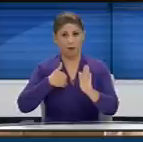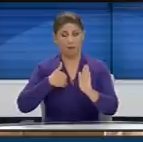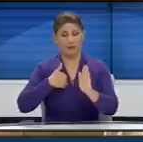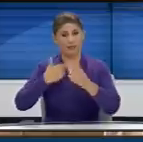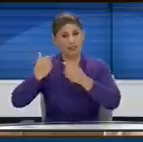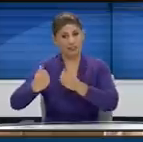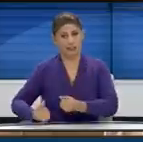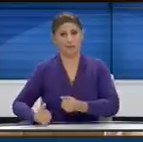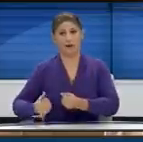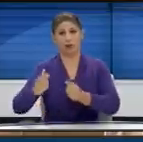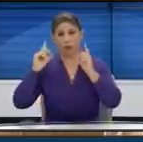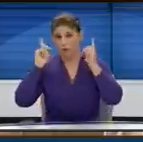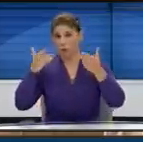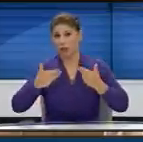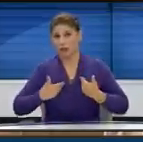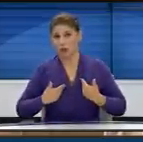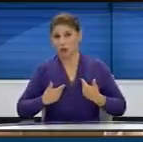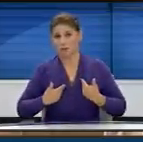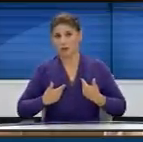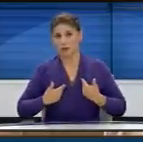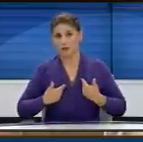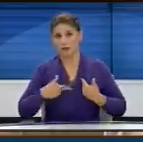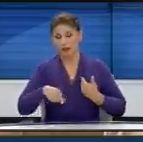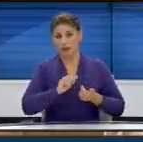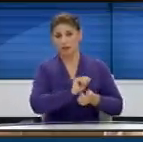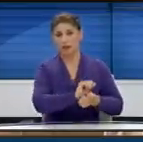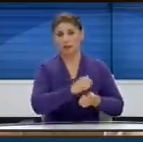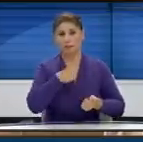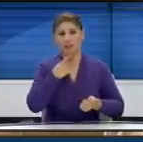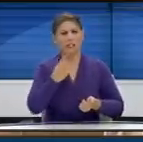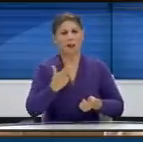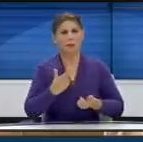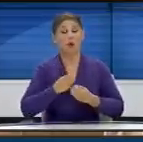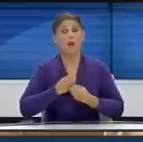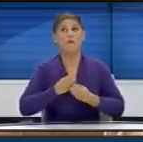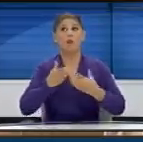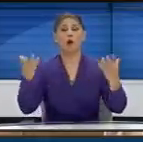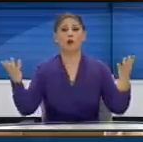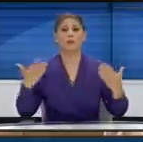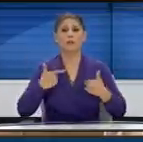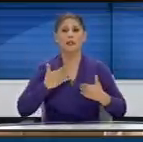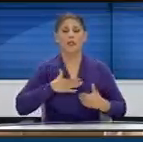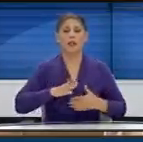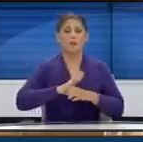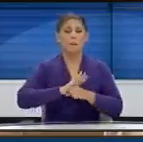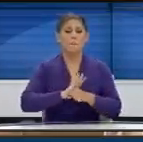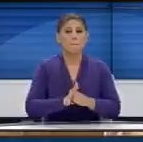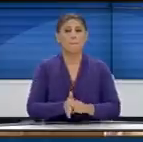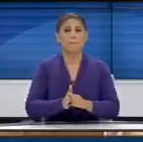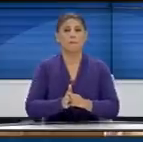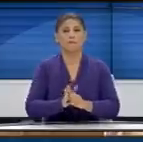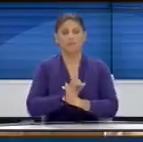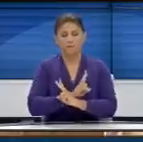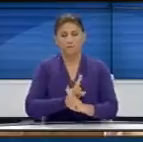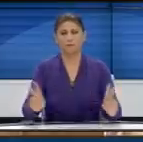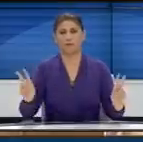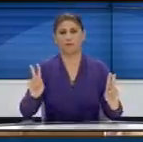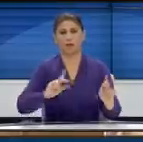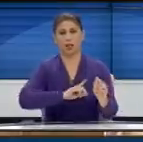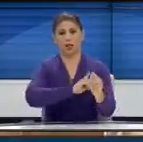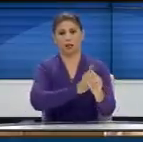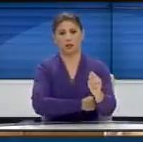εναντίον των δημοκρατιών μας. Εμείς τι λέμε. Όλα στο φως. Εμείς θέλουμε πλήρως διάφανη